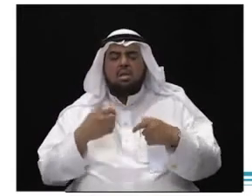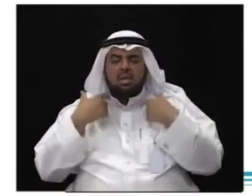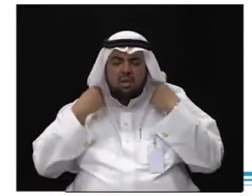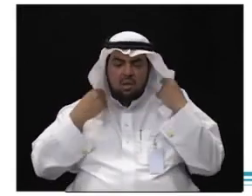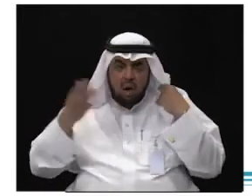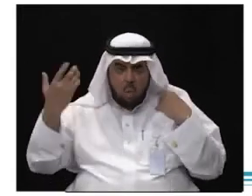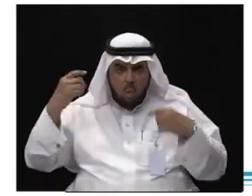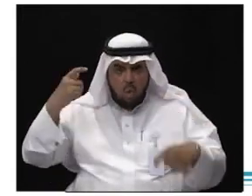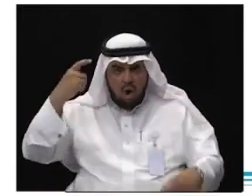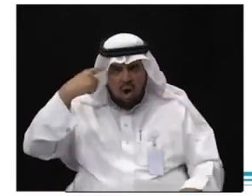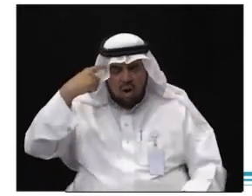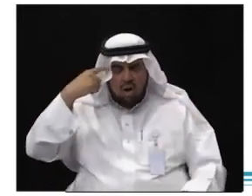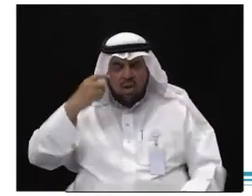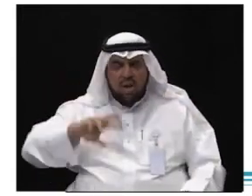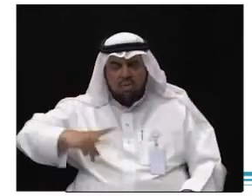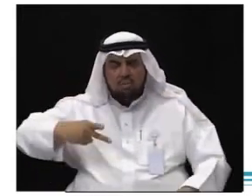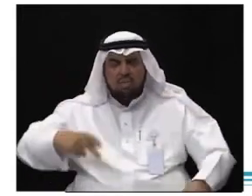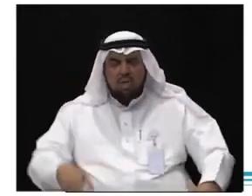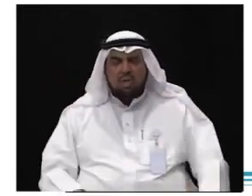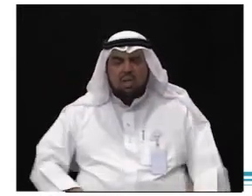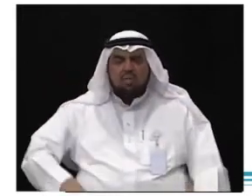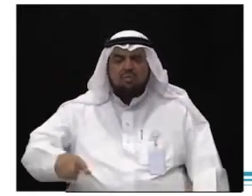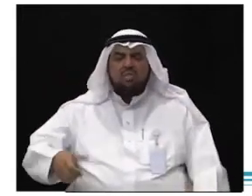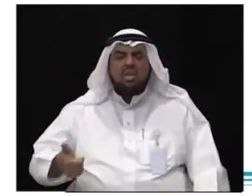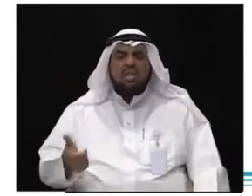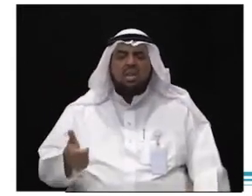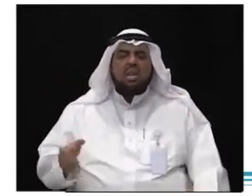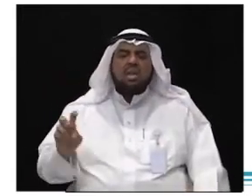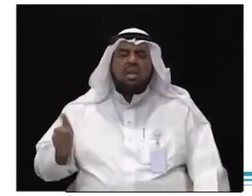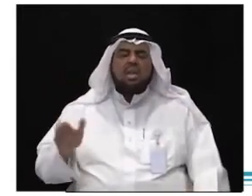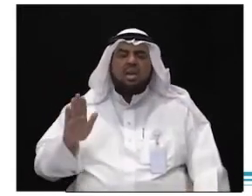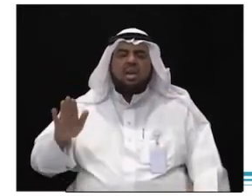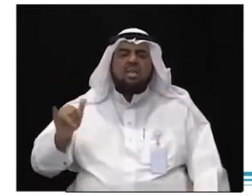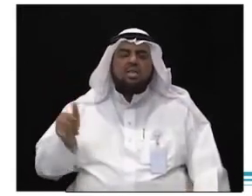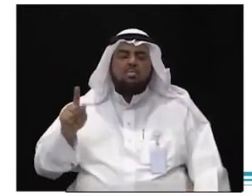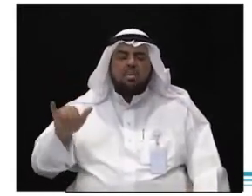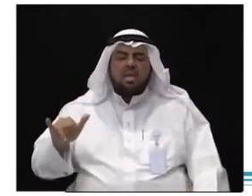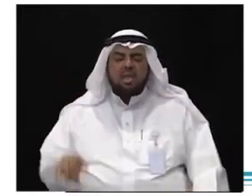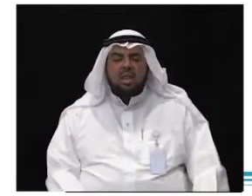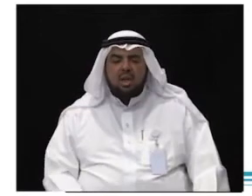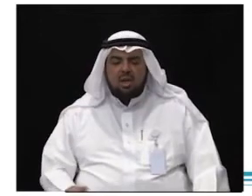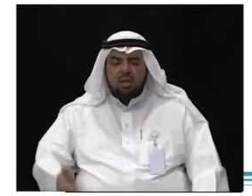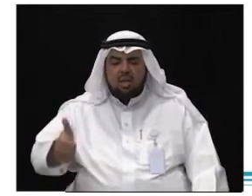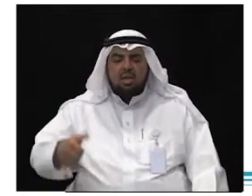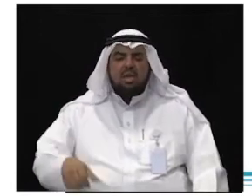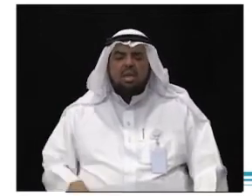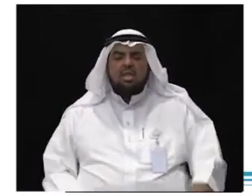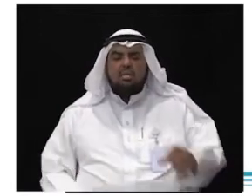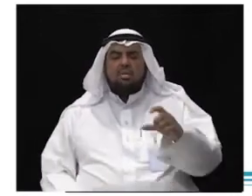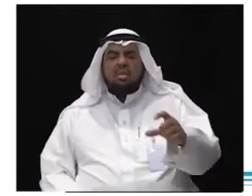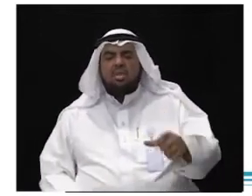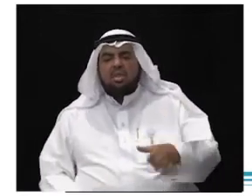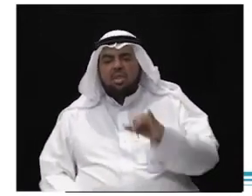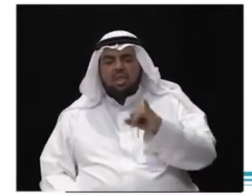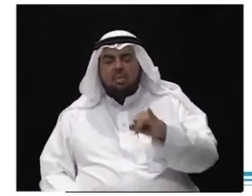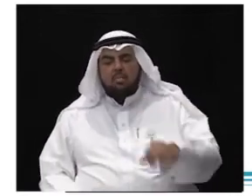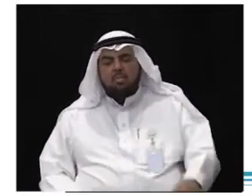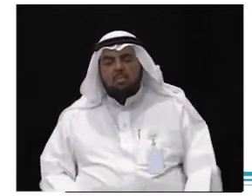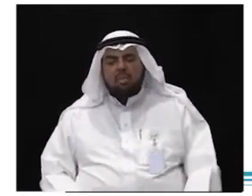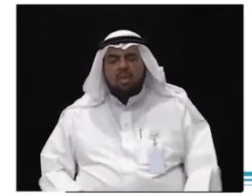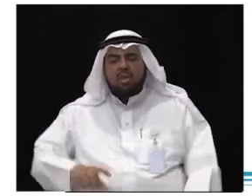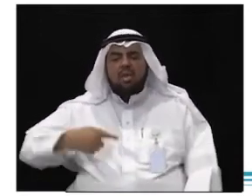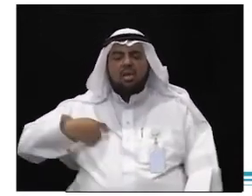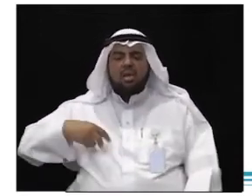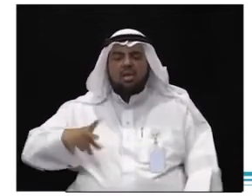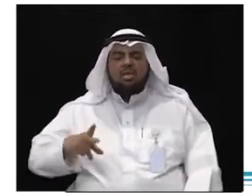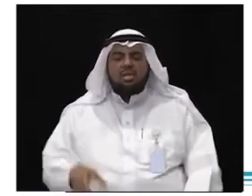كنا نعرف المتغير في الـ NSBE؟ أحسنتم، كنا نذكر كلمة dim يليها اسم المتغير